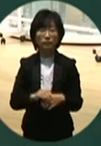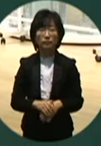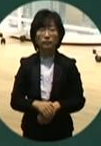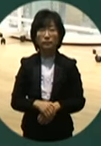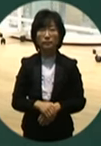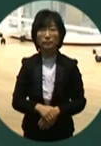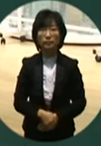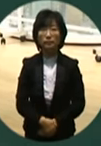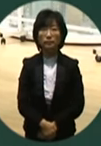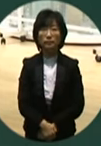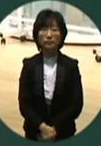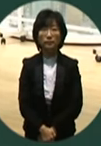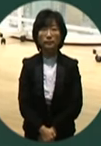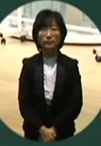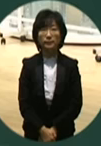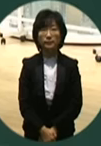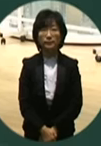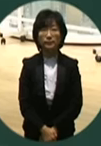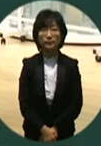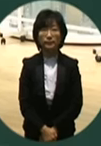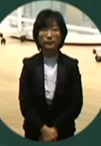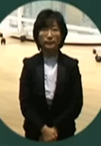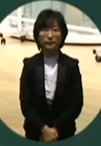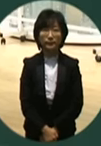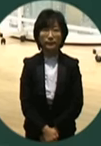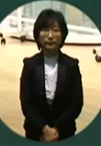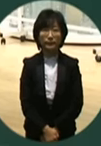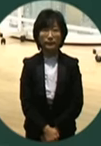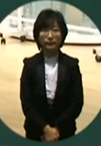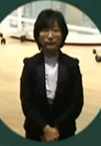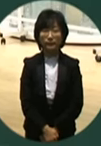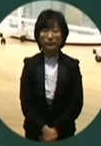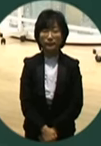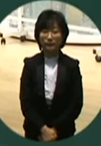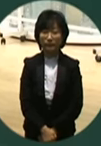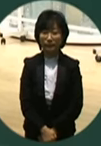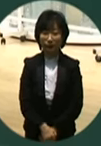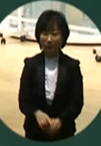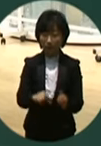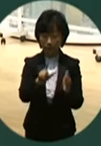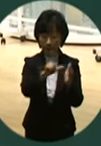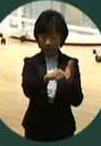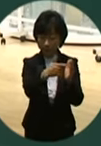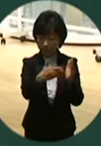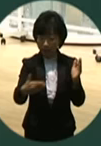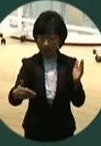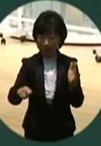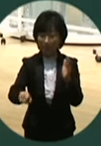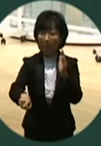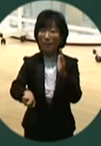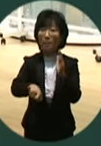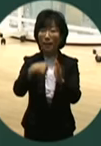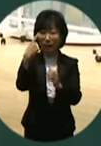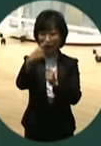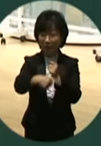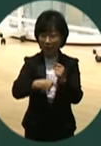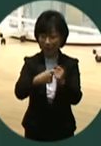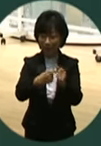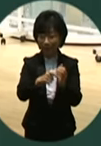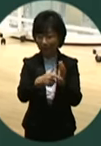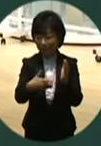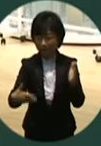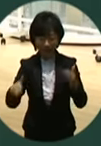was enabling other people to be demon possessed, and that actually created a whole movement. 이제 100년 지나고 난 뒤는 없을 줄 알았는데 지금은